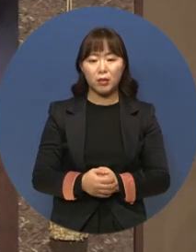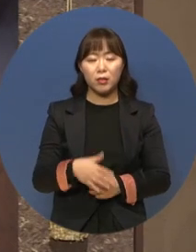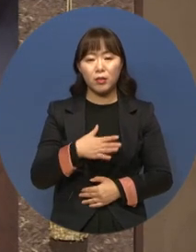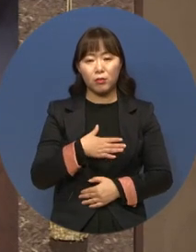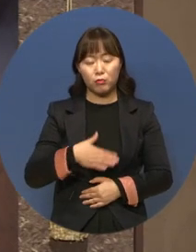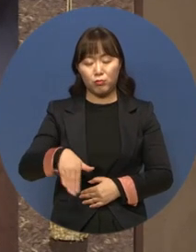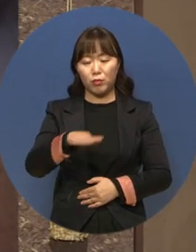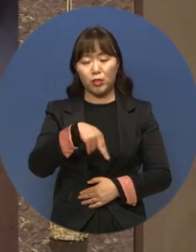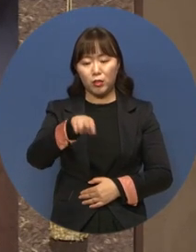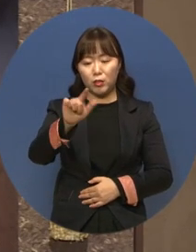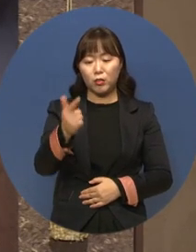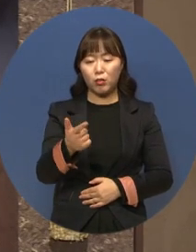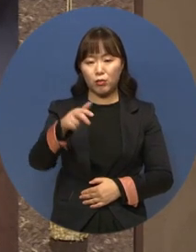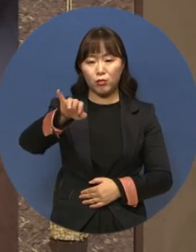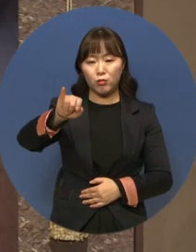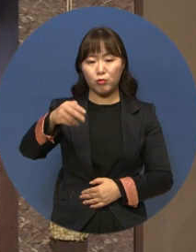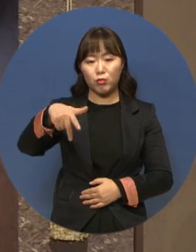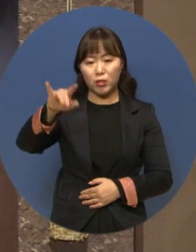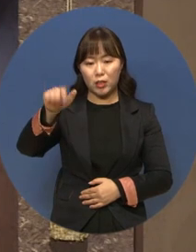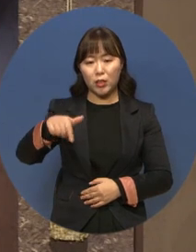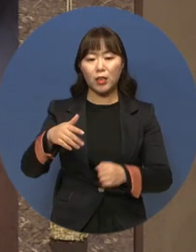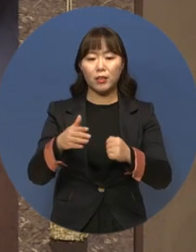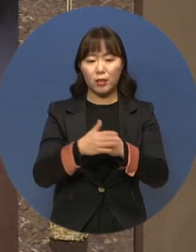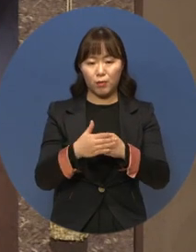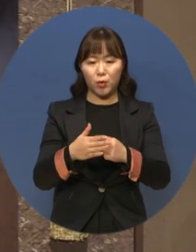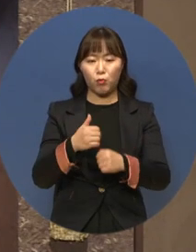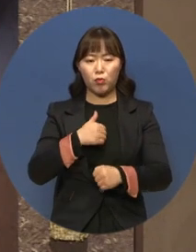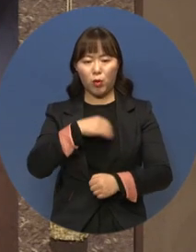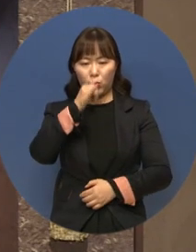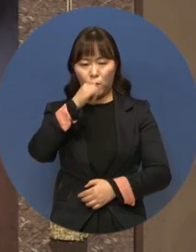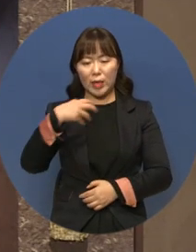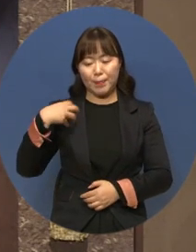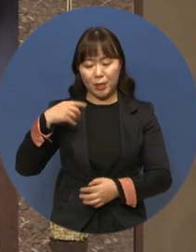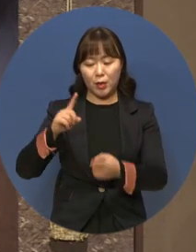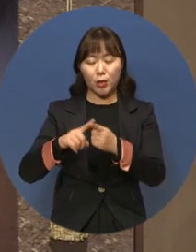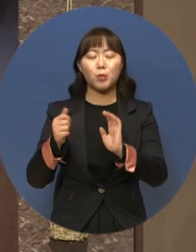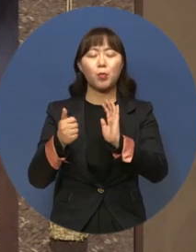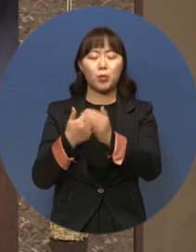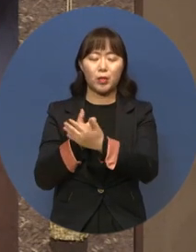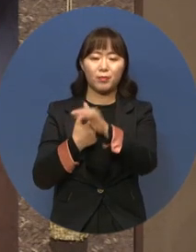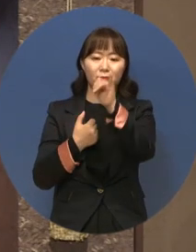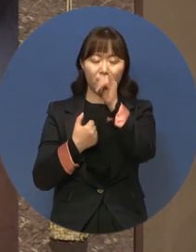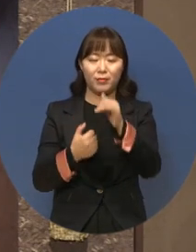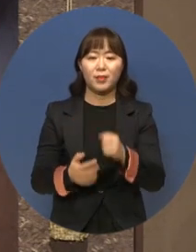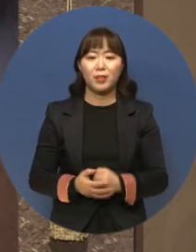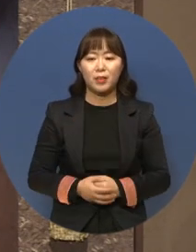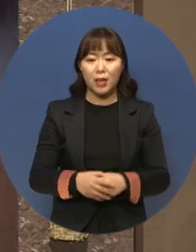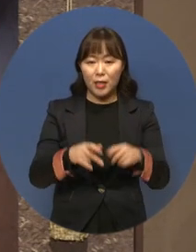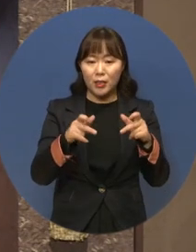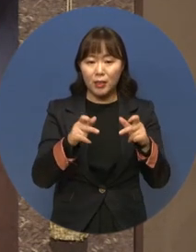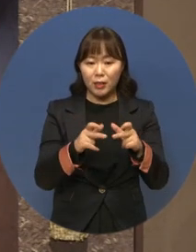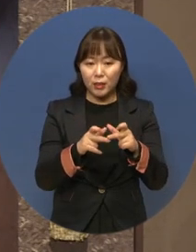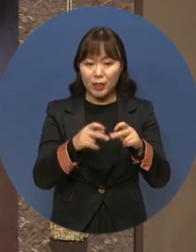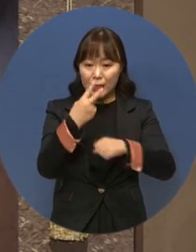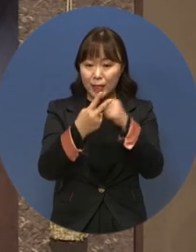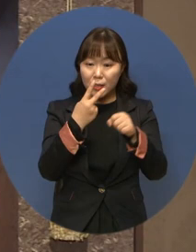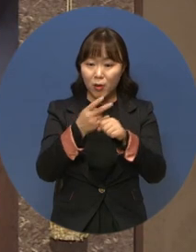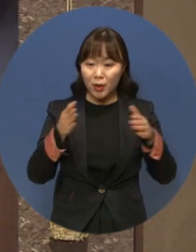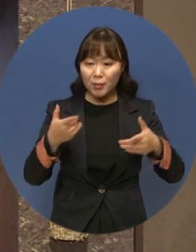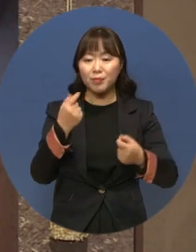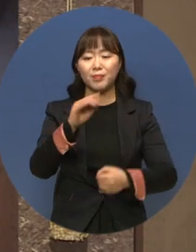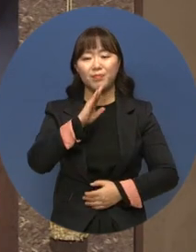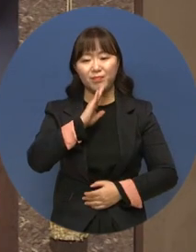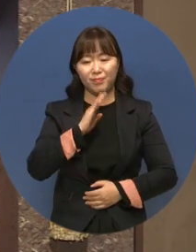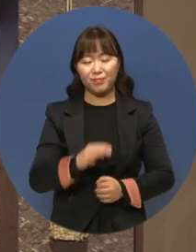저희는 선출직이기 때문에 그만큼 또 위상도 강하고 임기가 보장되어 있습니다. 예. 예. 그래서 장애인 2년의 당사, 임기죠? 그렇죠.